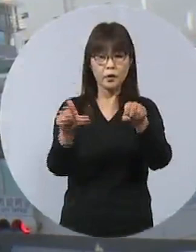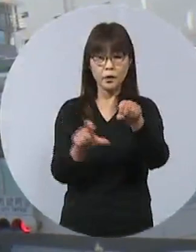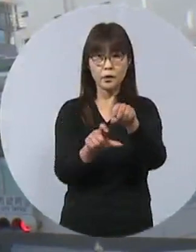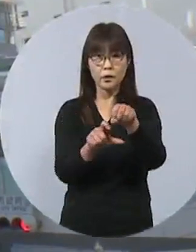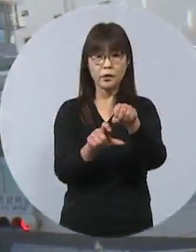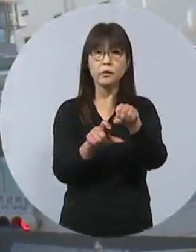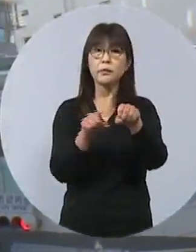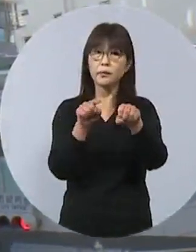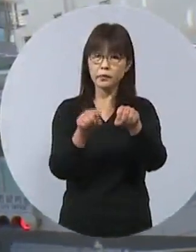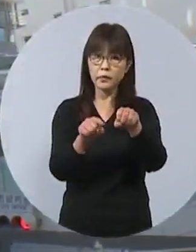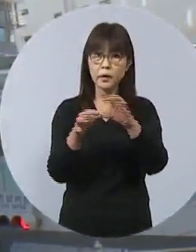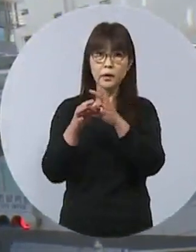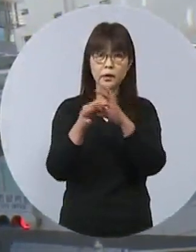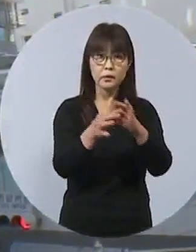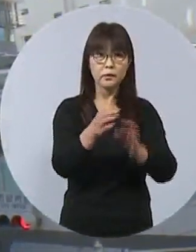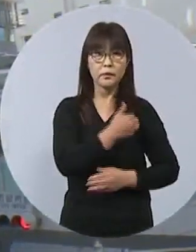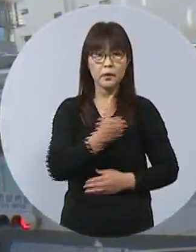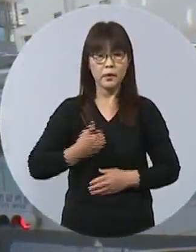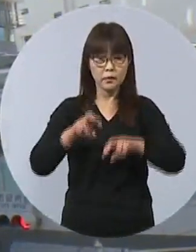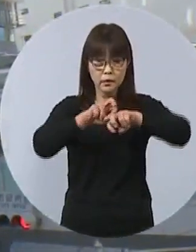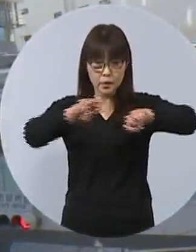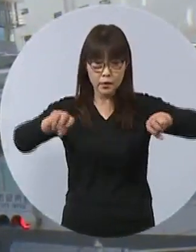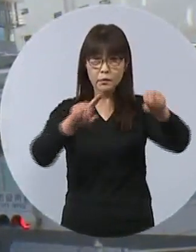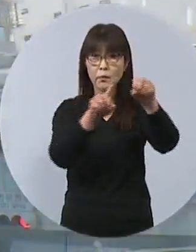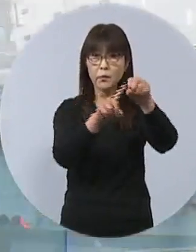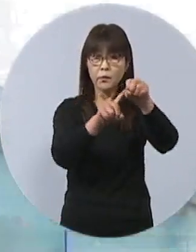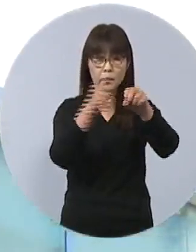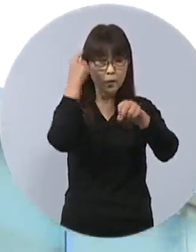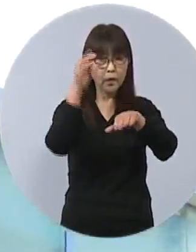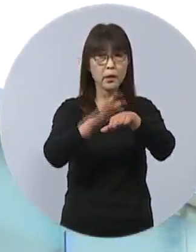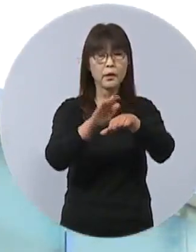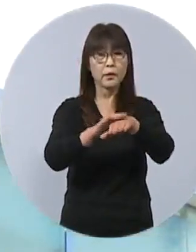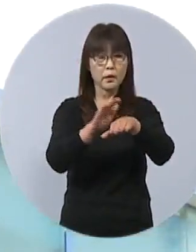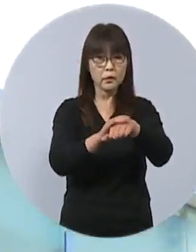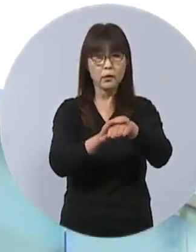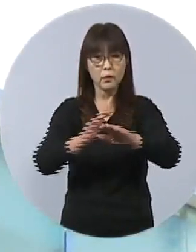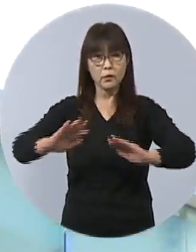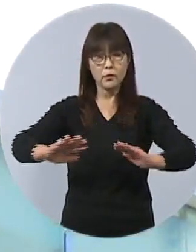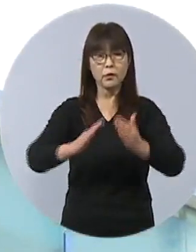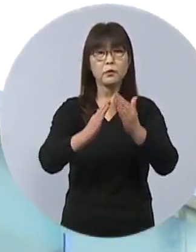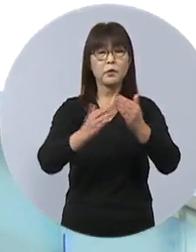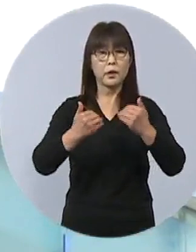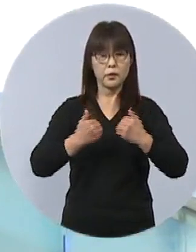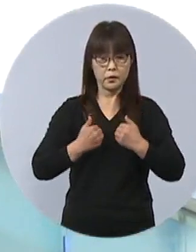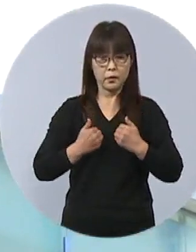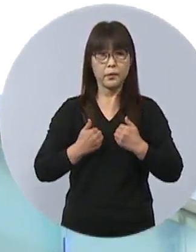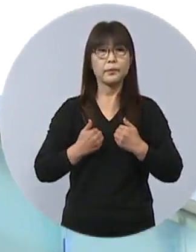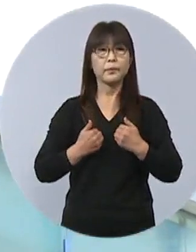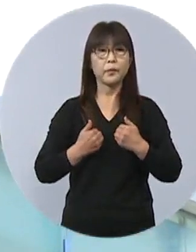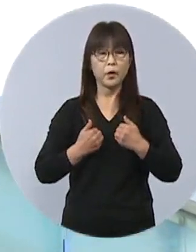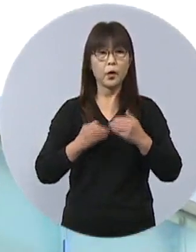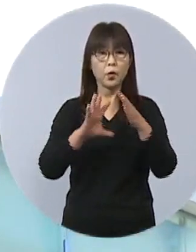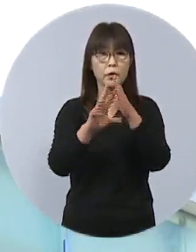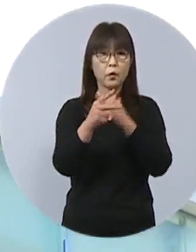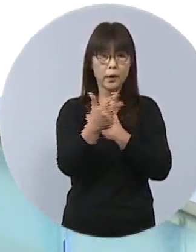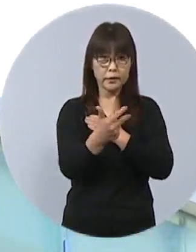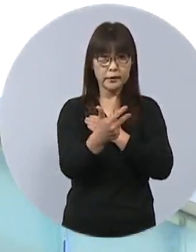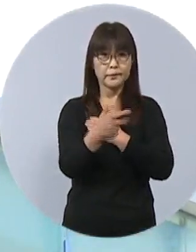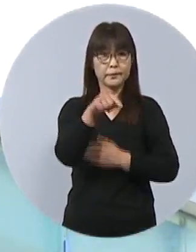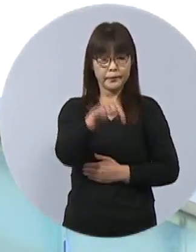SDGs、 持続可能な開発目標の視点に立った取り組みが必要とされている今、藤沢市におい